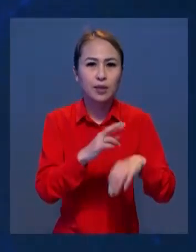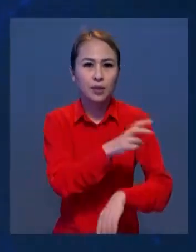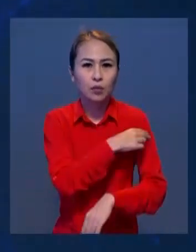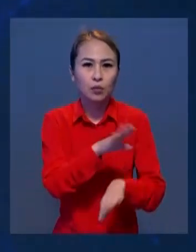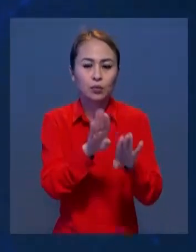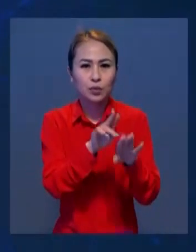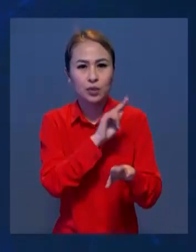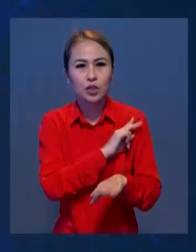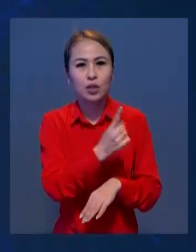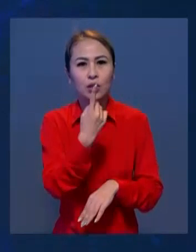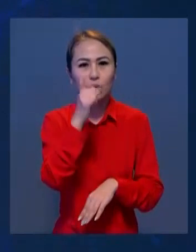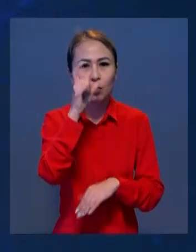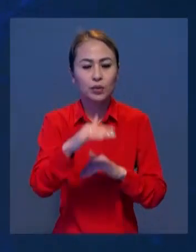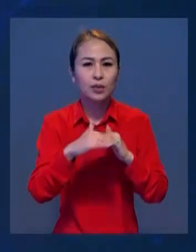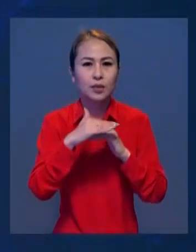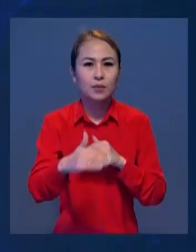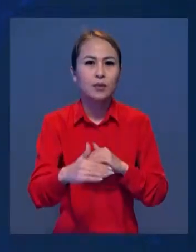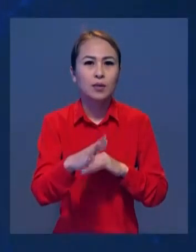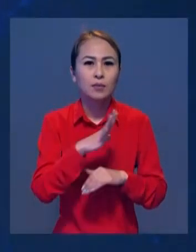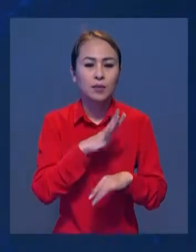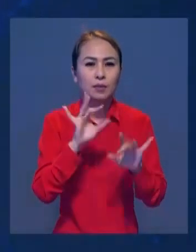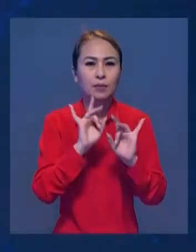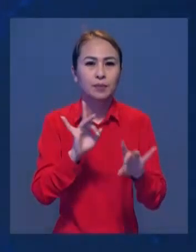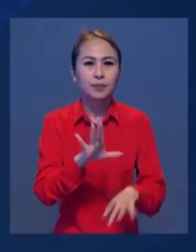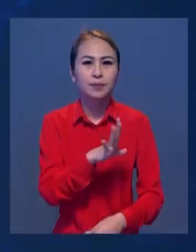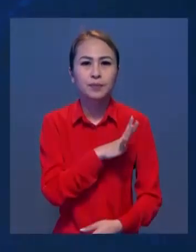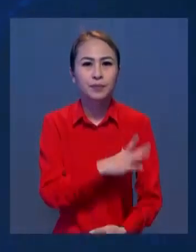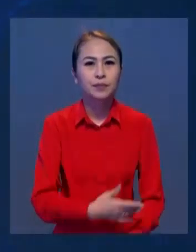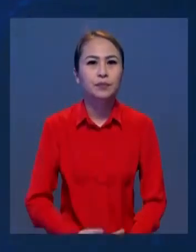тәжірибелік дәрігер болып жұмыс істейтін жалғыз отандасымыз айтып берді.